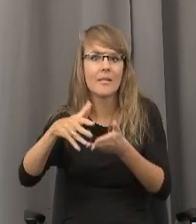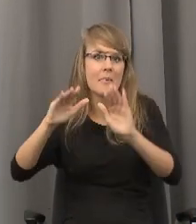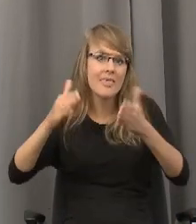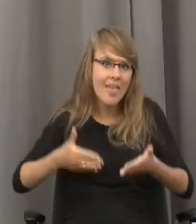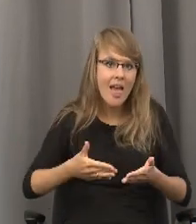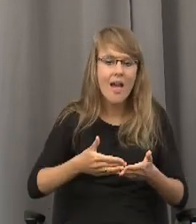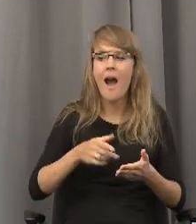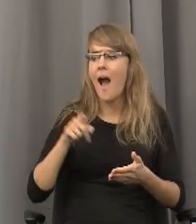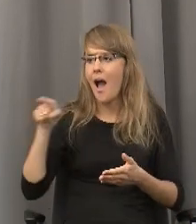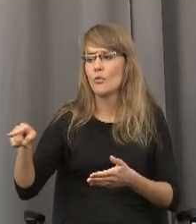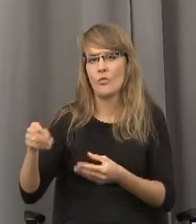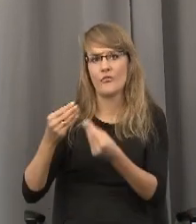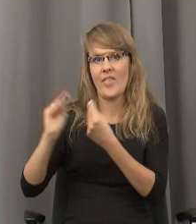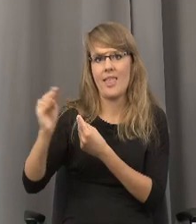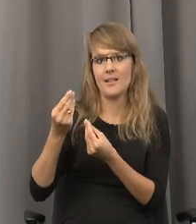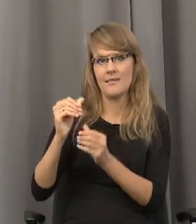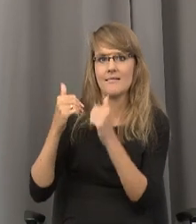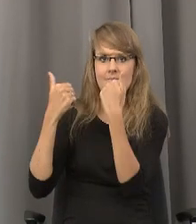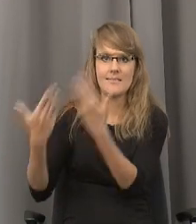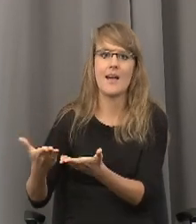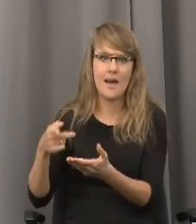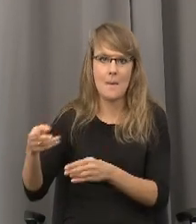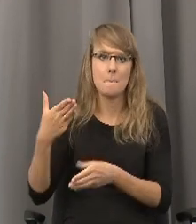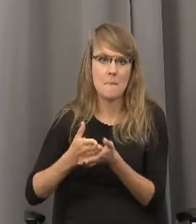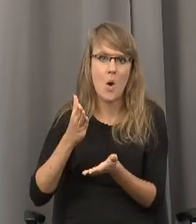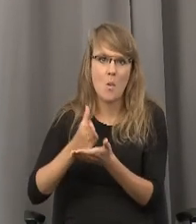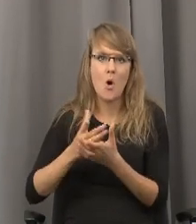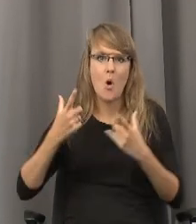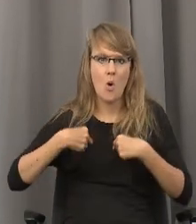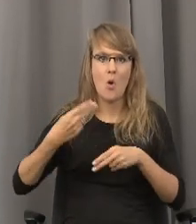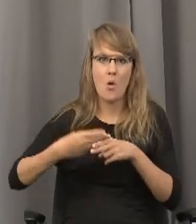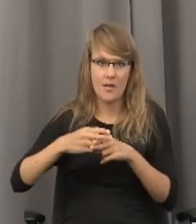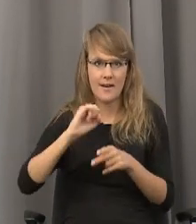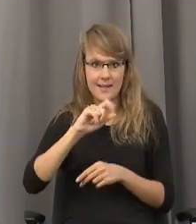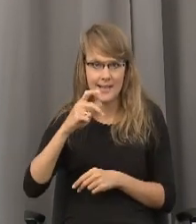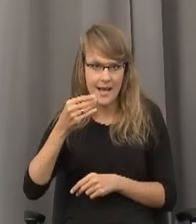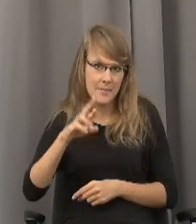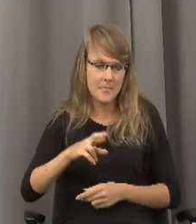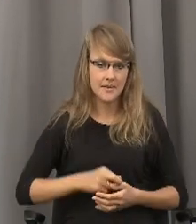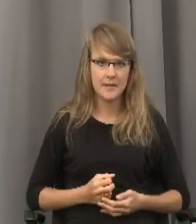mówi wyraźnie o radykalnym zwiększeniu nakładów na pomoc osobom chorym i ich opiekunom.